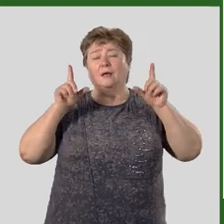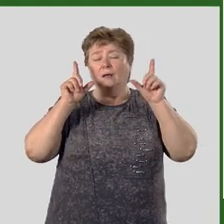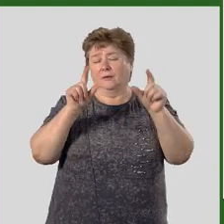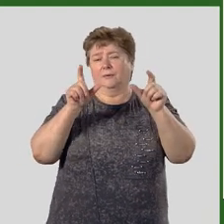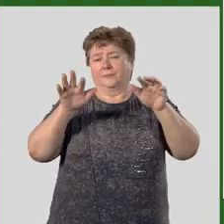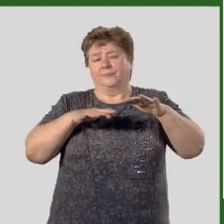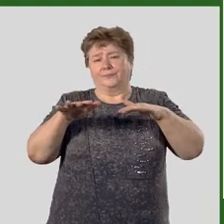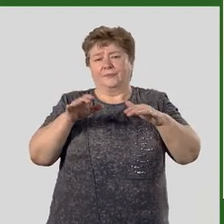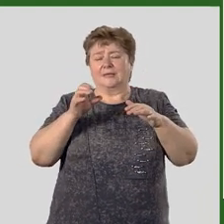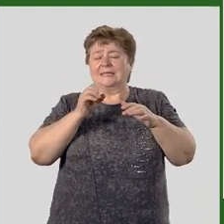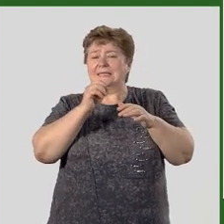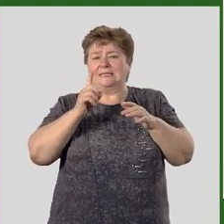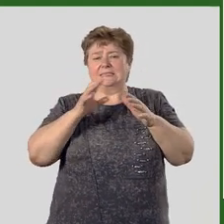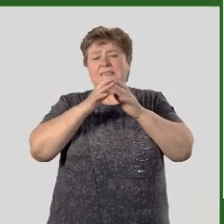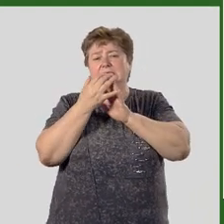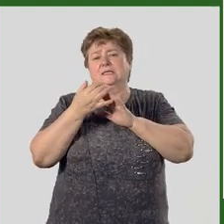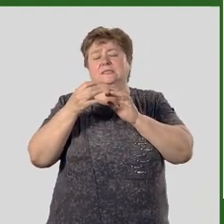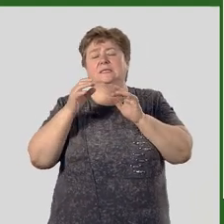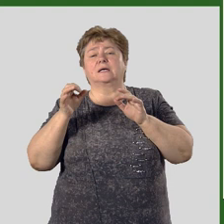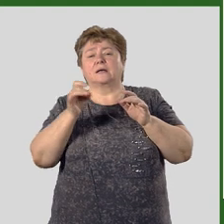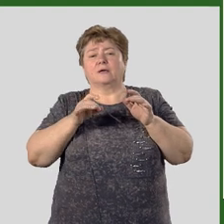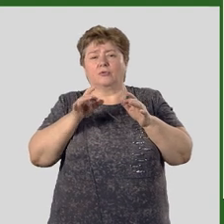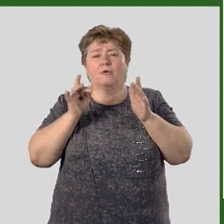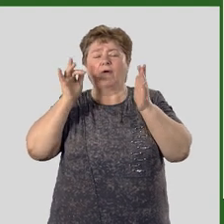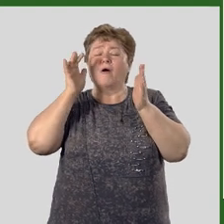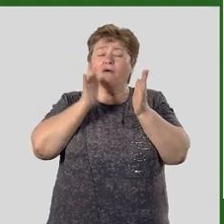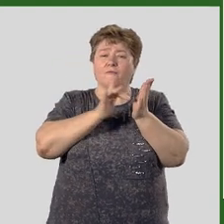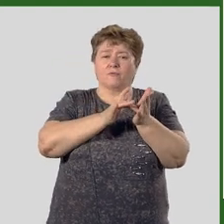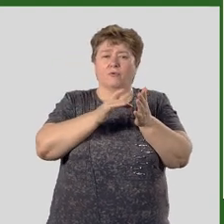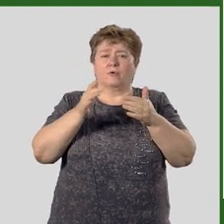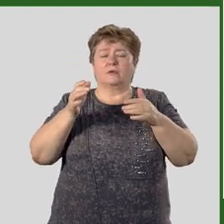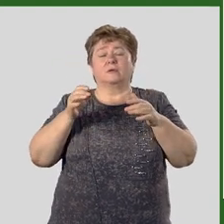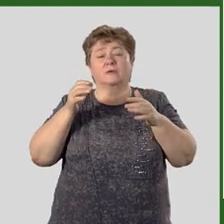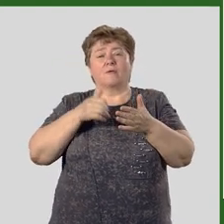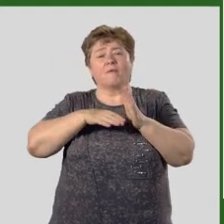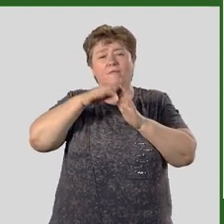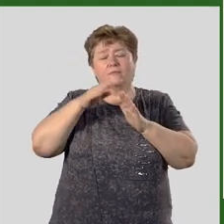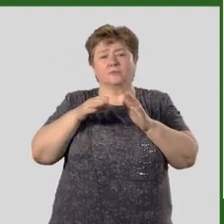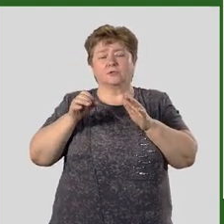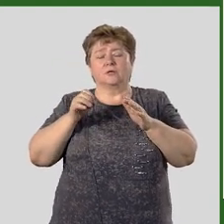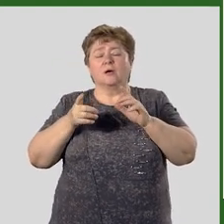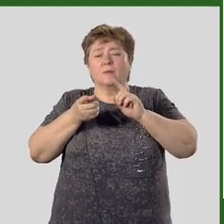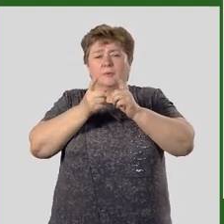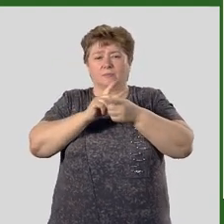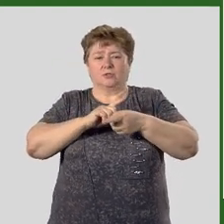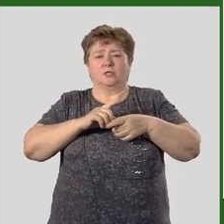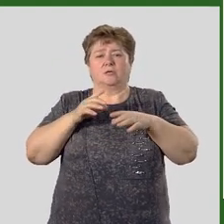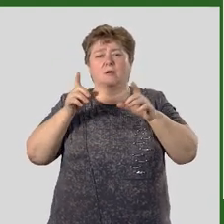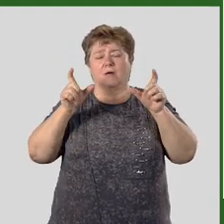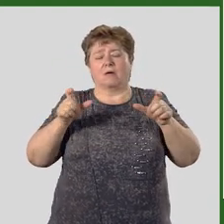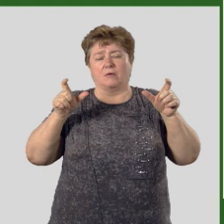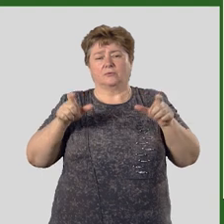Миграция населения из сельских районов в город – преобладающая форма межобластного территориального перемещения